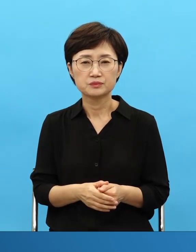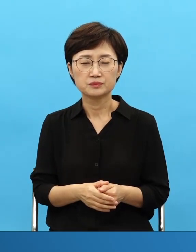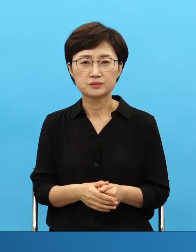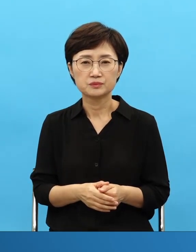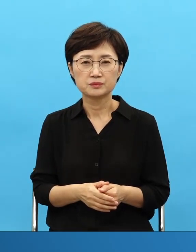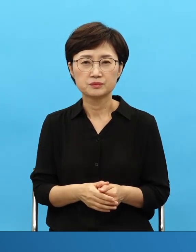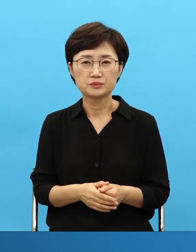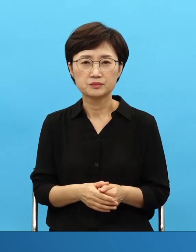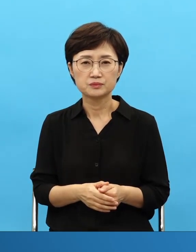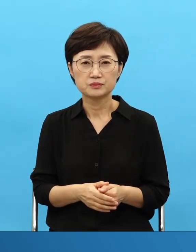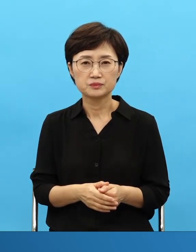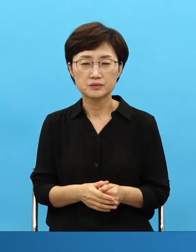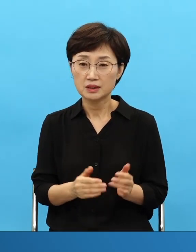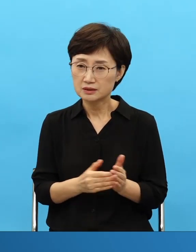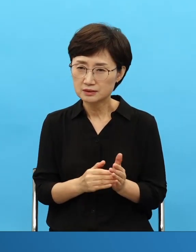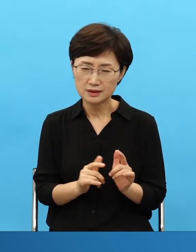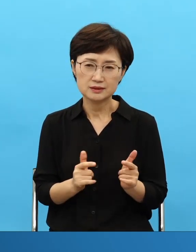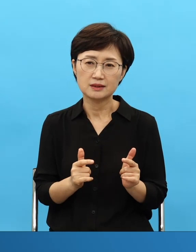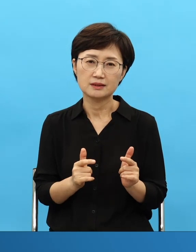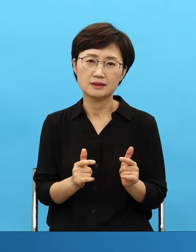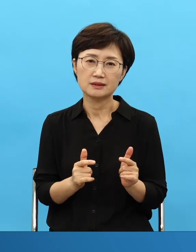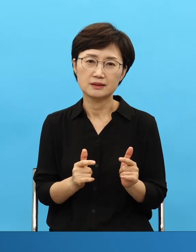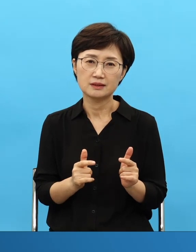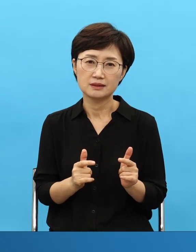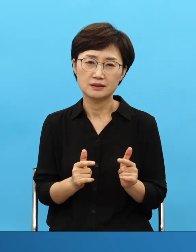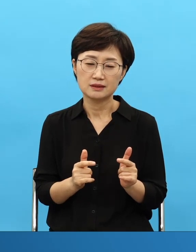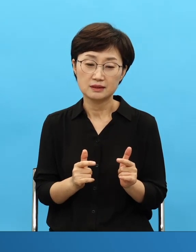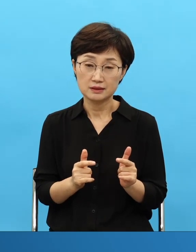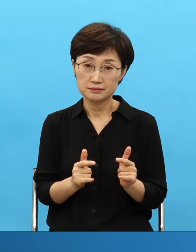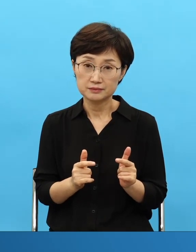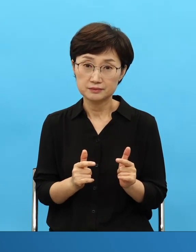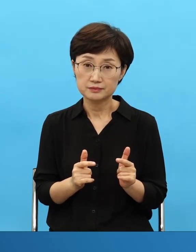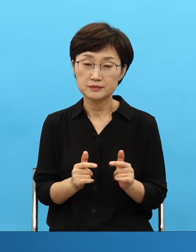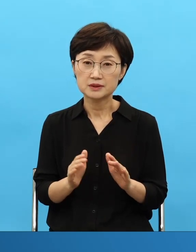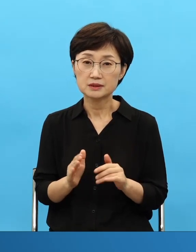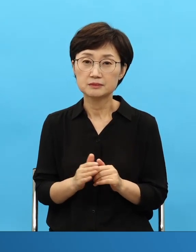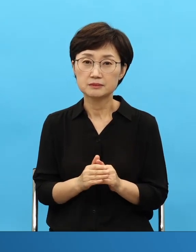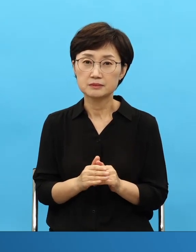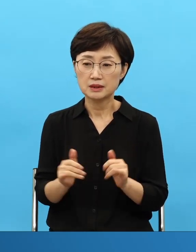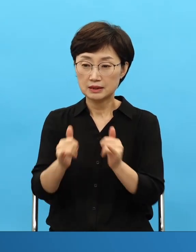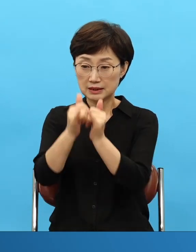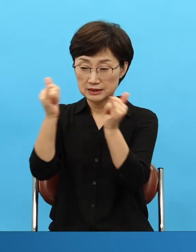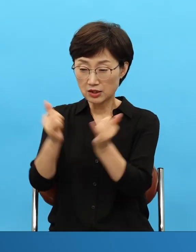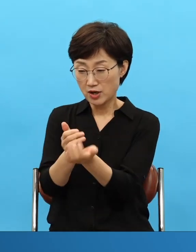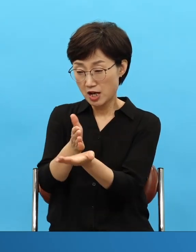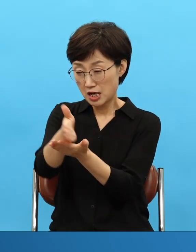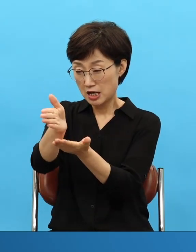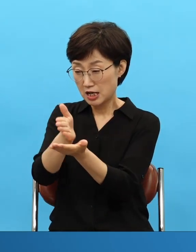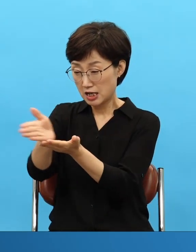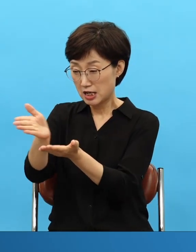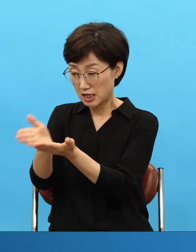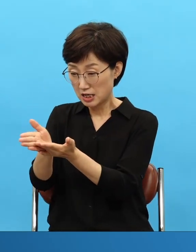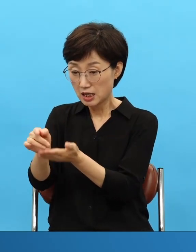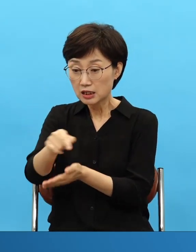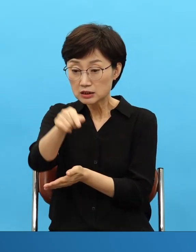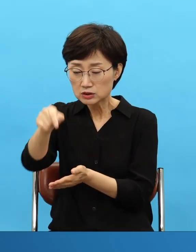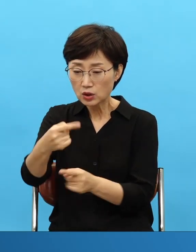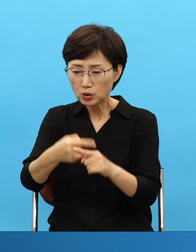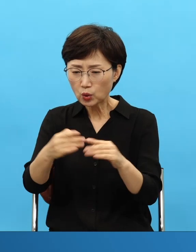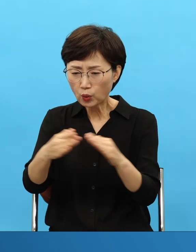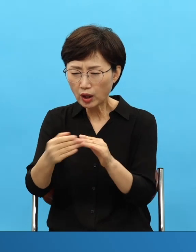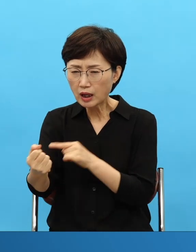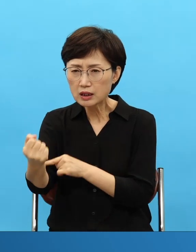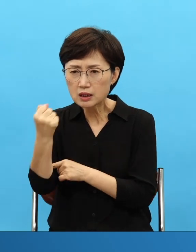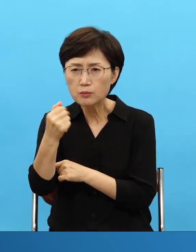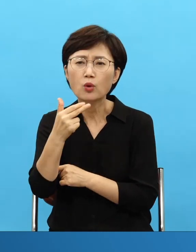그 정도면 괜찮겠지만 모든 분야에 힘을 실제 잃어가고 있는 겁니다. And so they're very